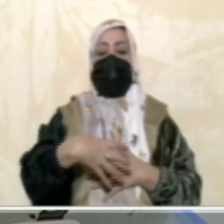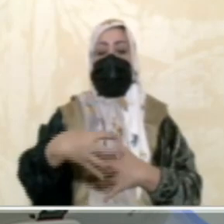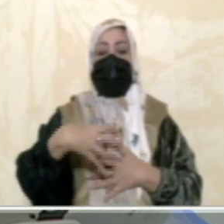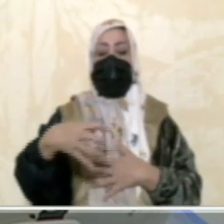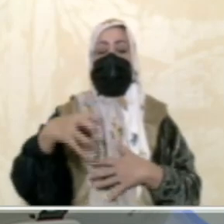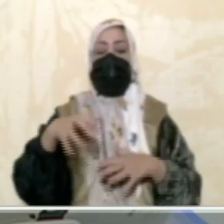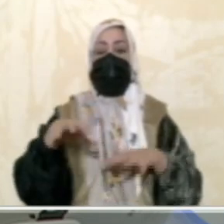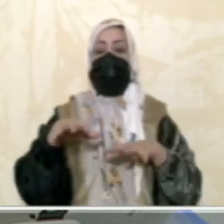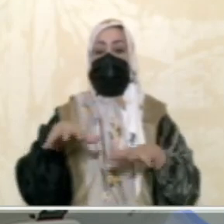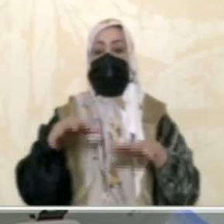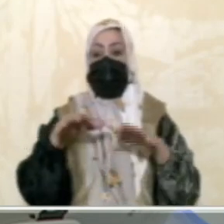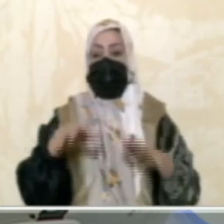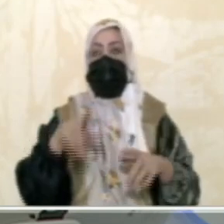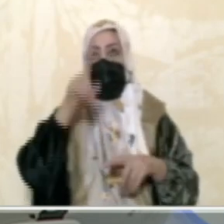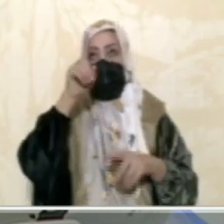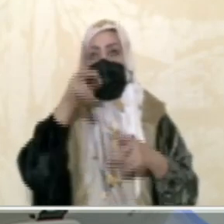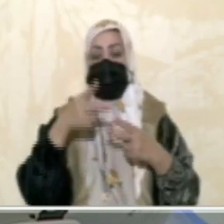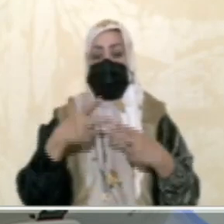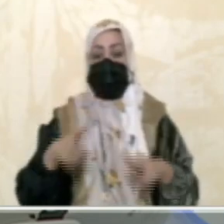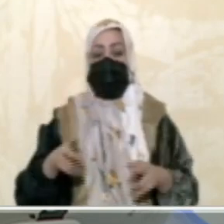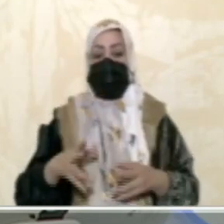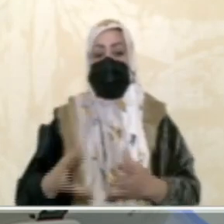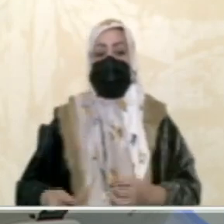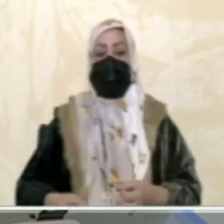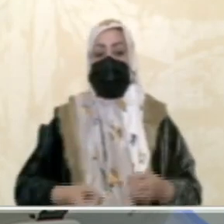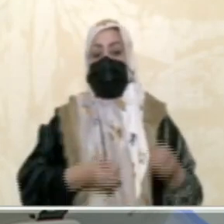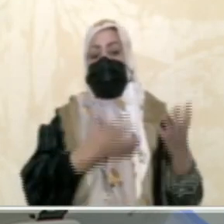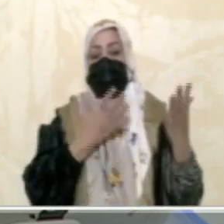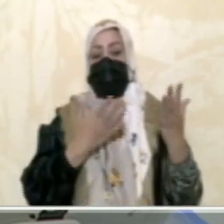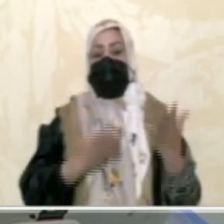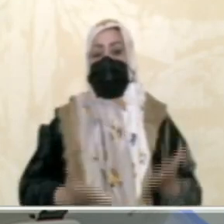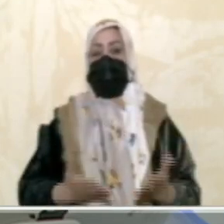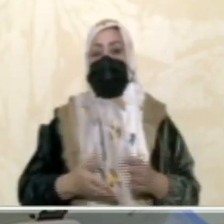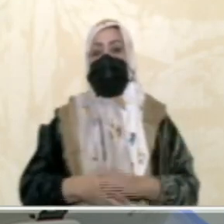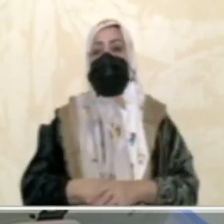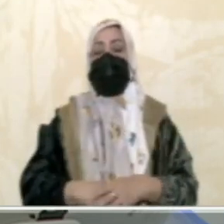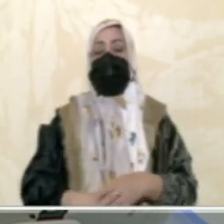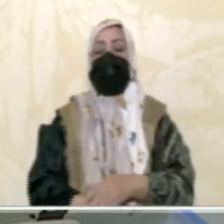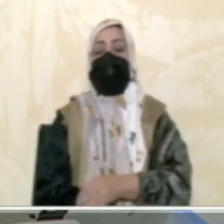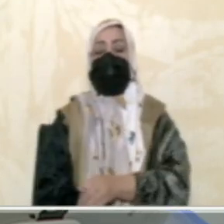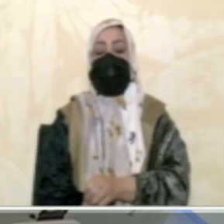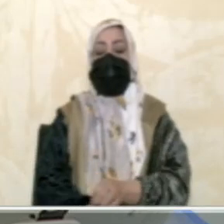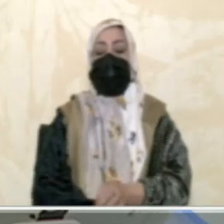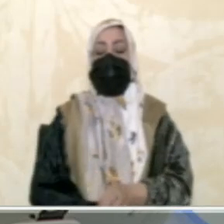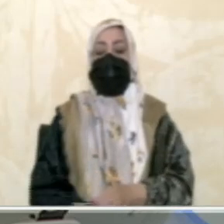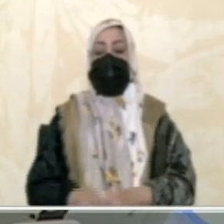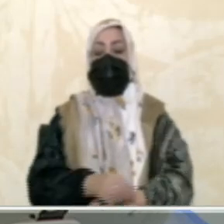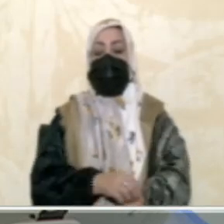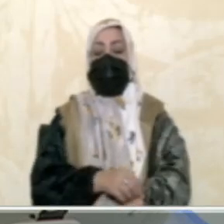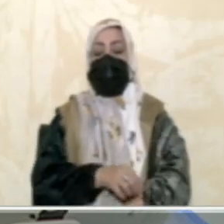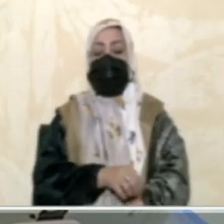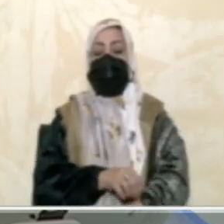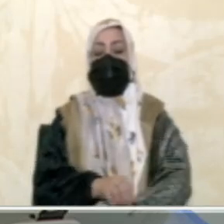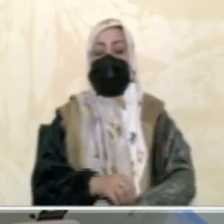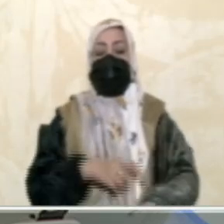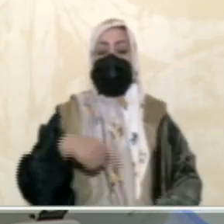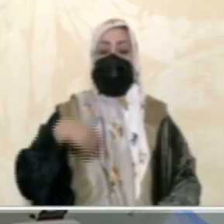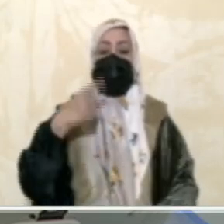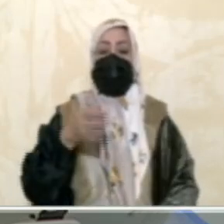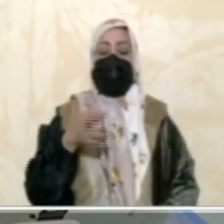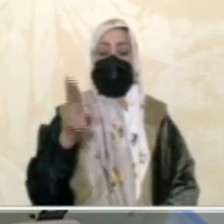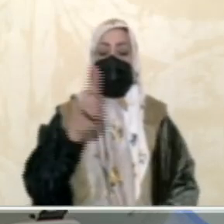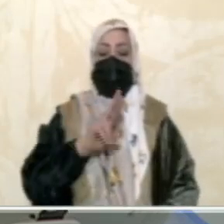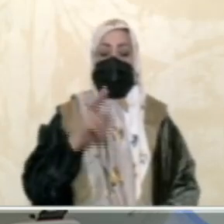بواسع رحمته قبل ان الجا الى الاسئله اود التنبيه على امر مهم جدا